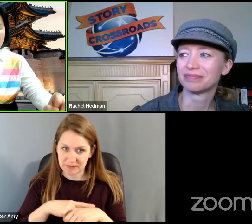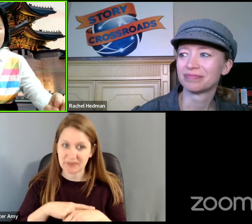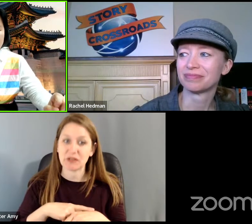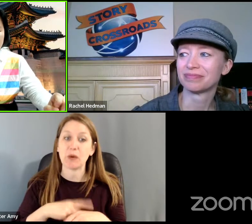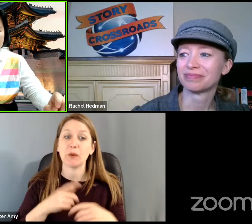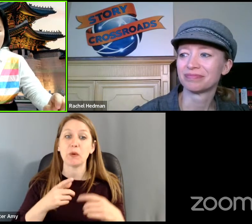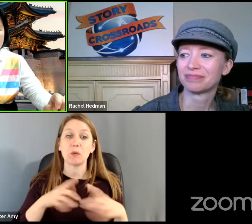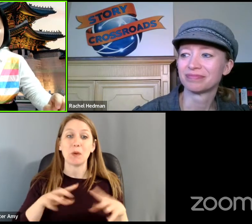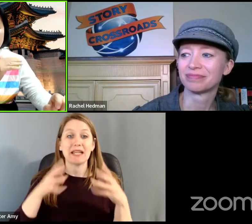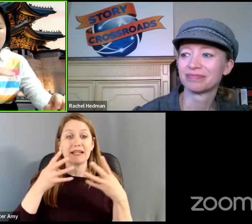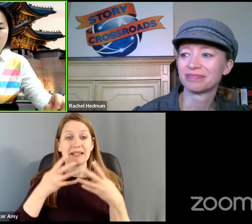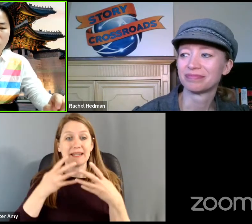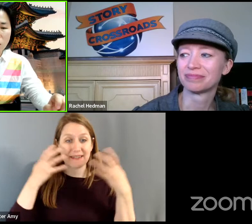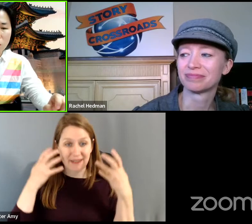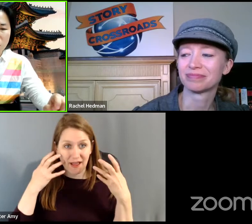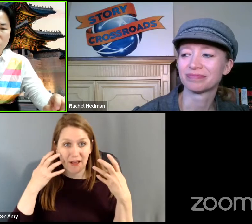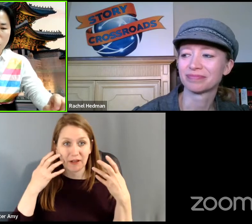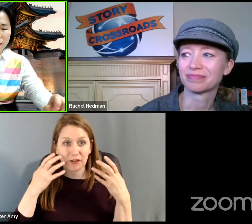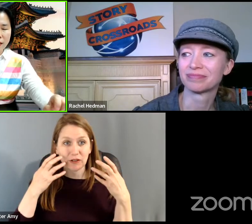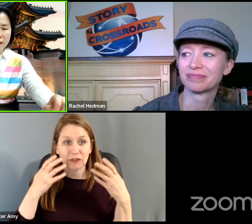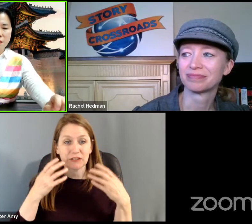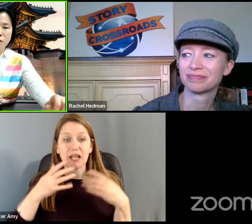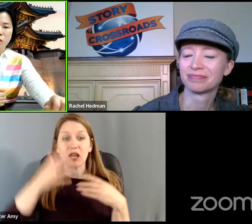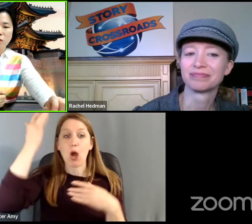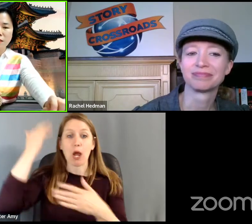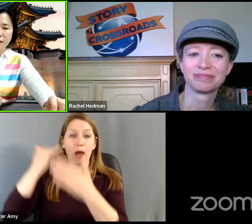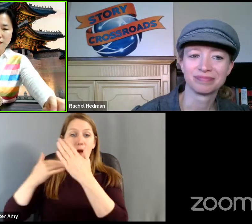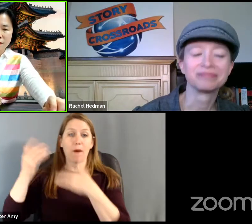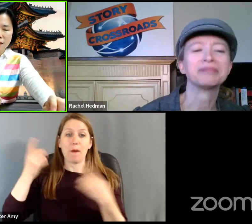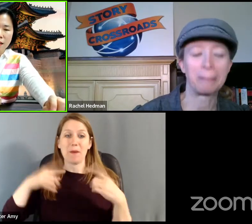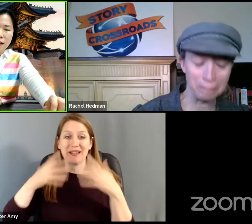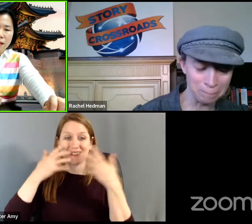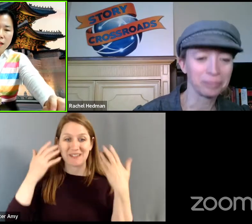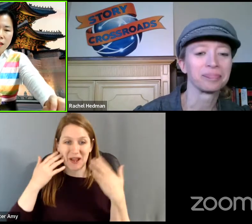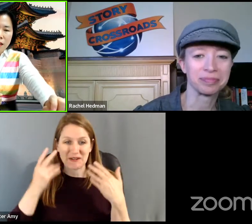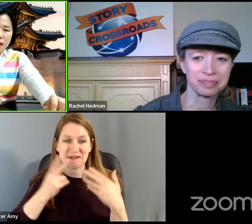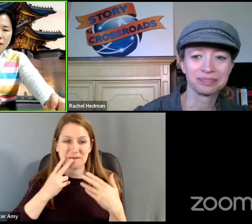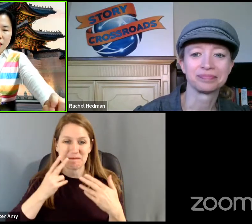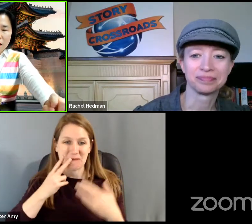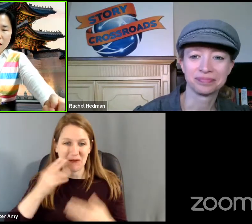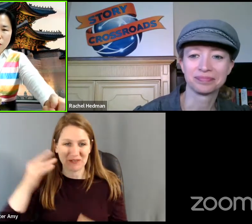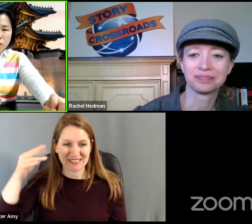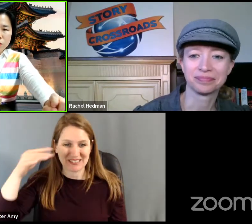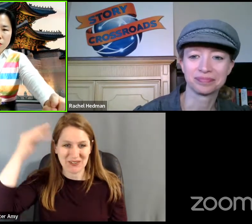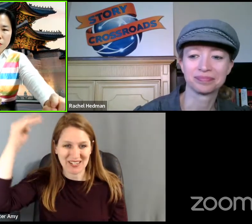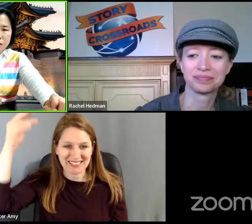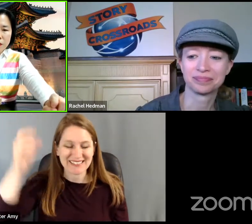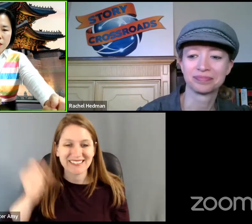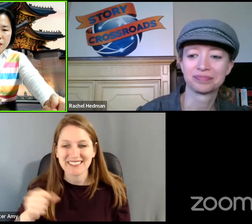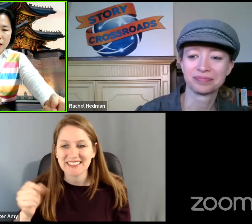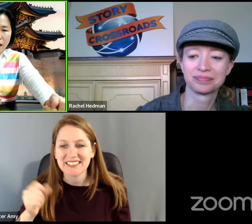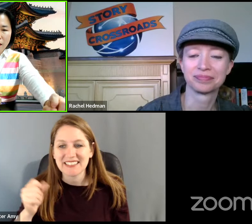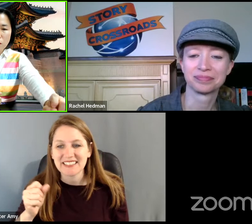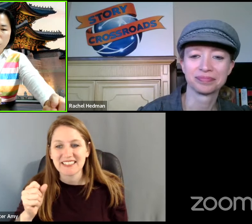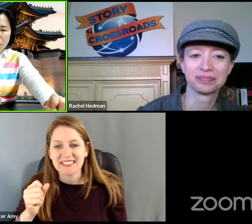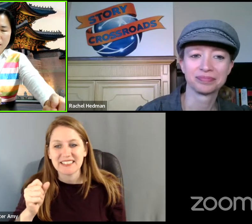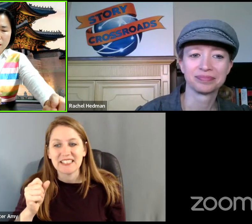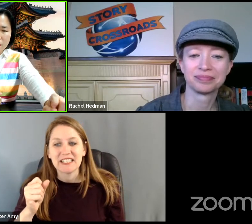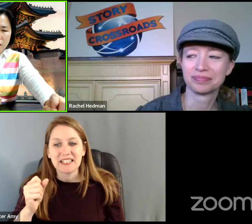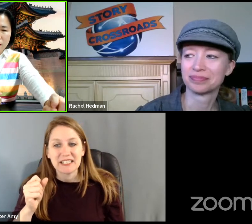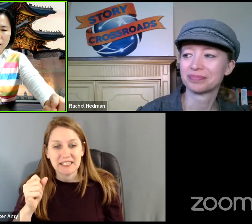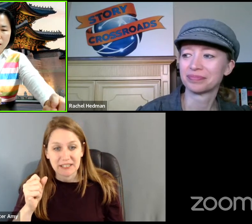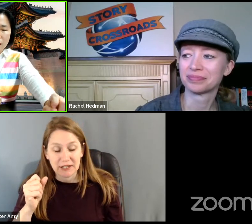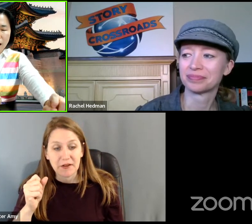담배 먹던 시절에, which means long ago when tigers smoked cigarettes. And they usually end